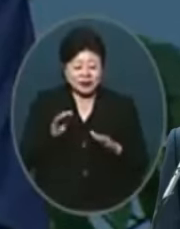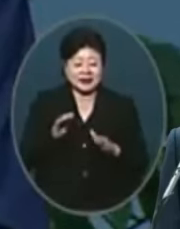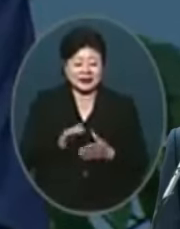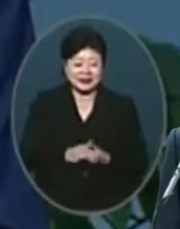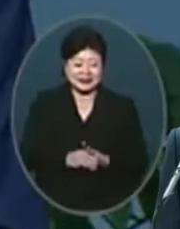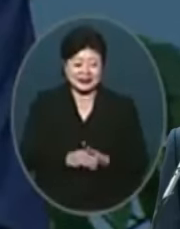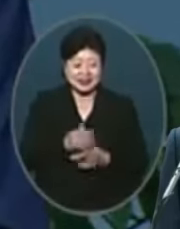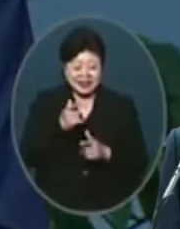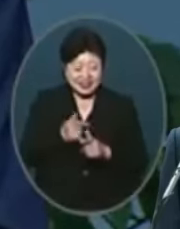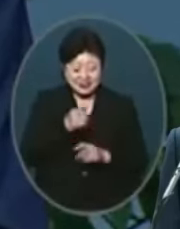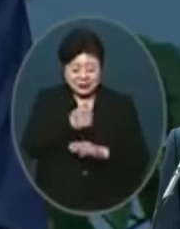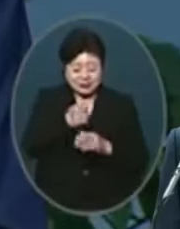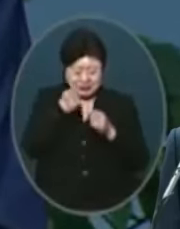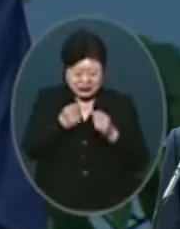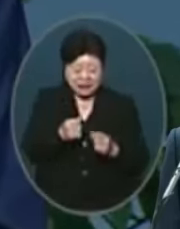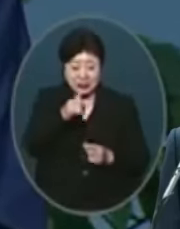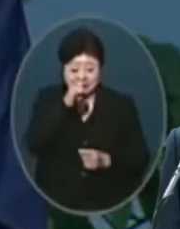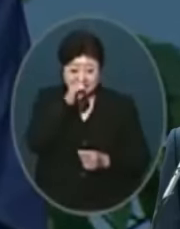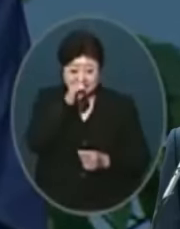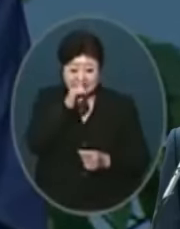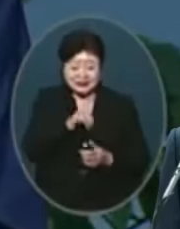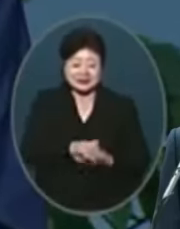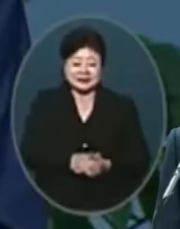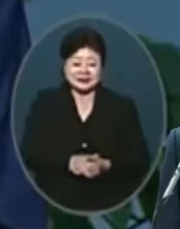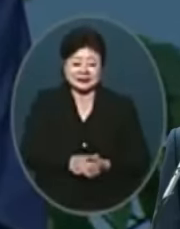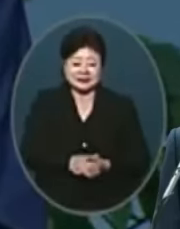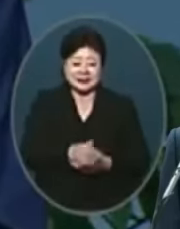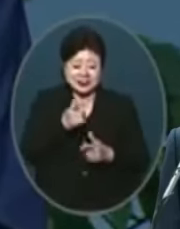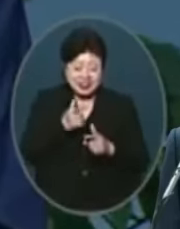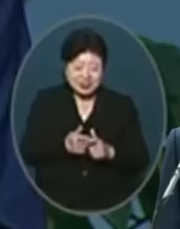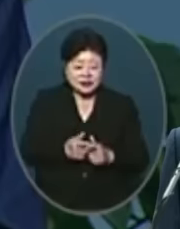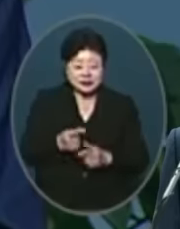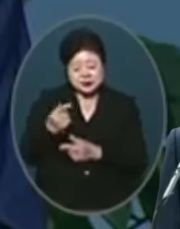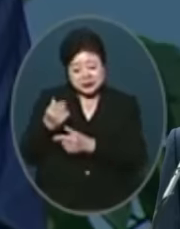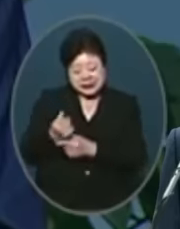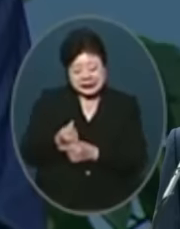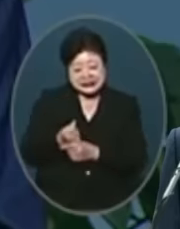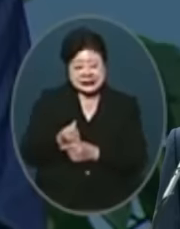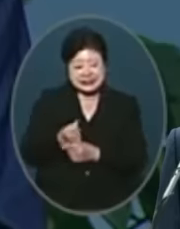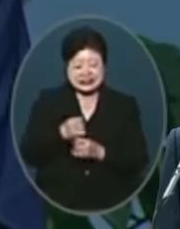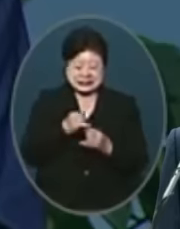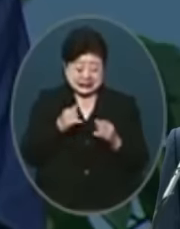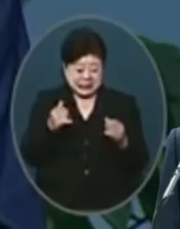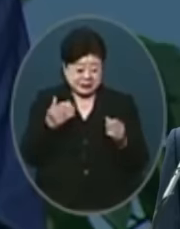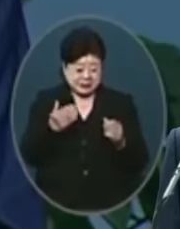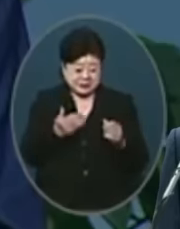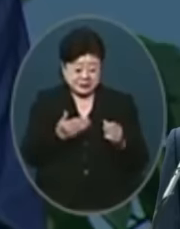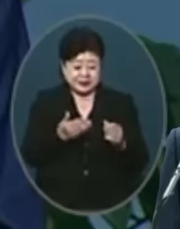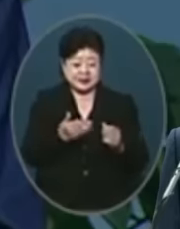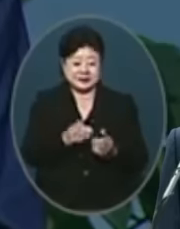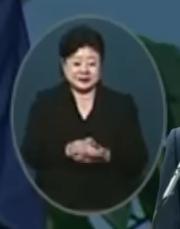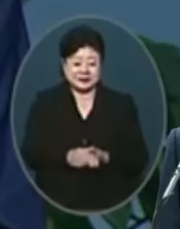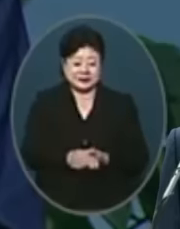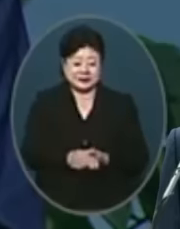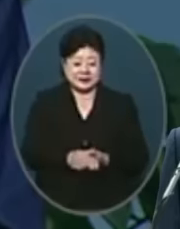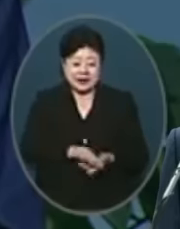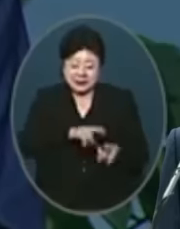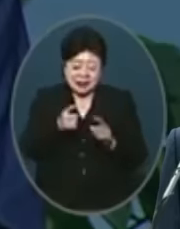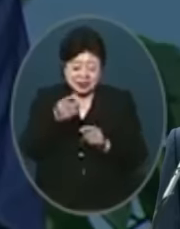오늘날 예수 그리스도는 살아계셔서 예수님을 의지한 사람을